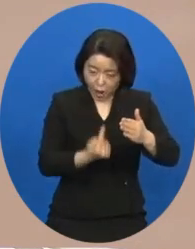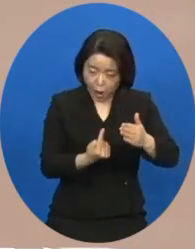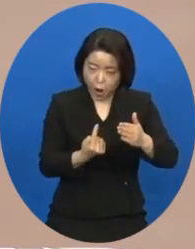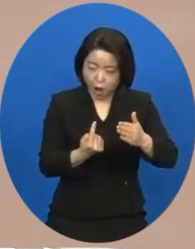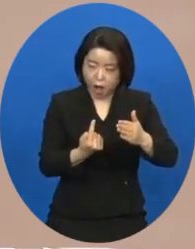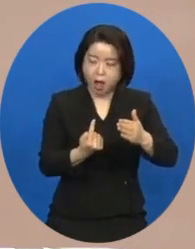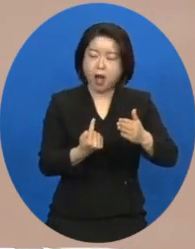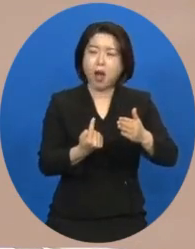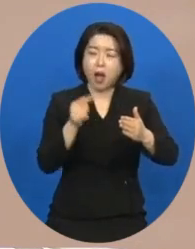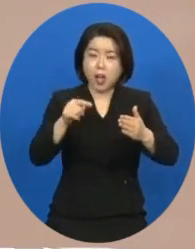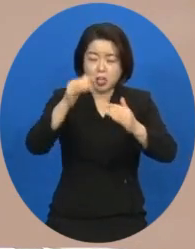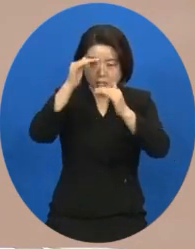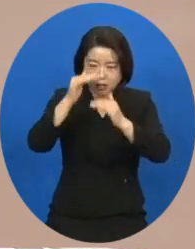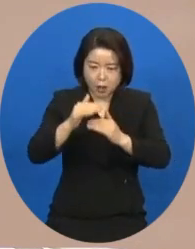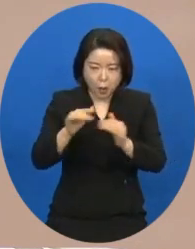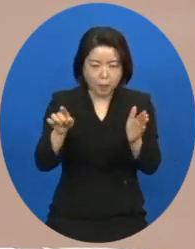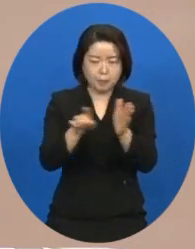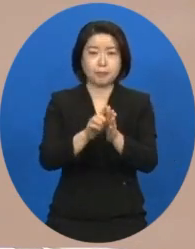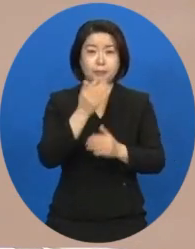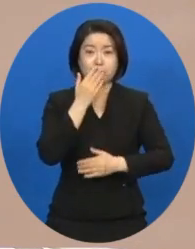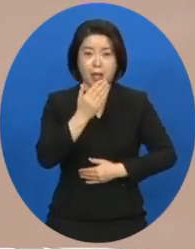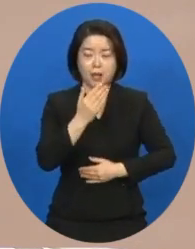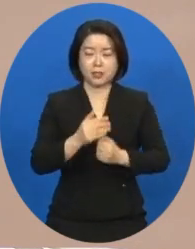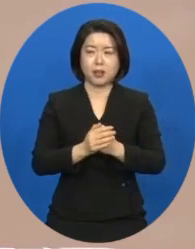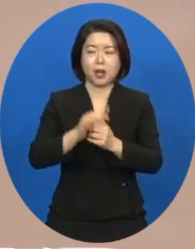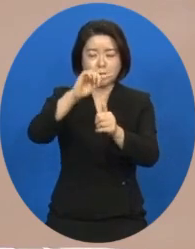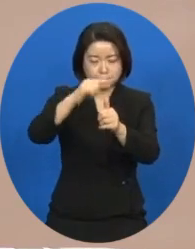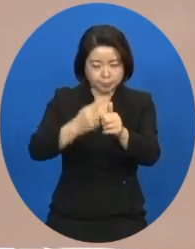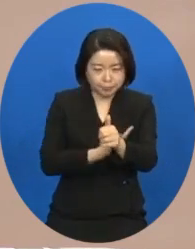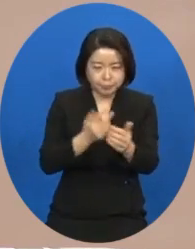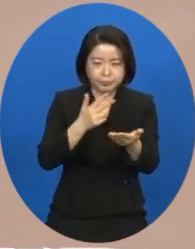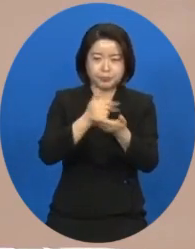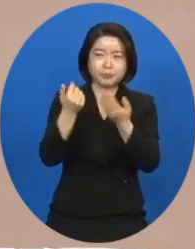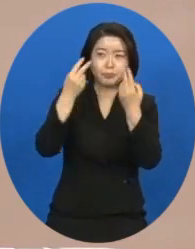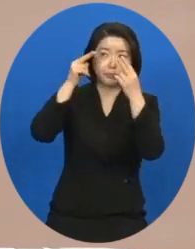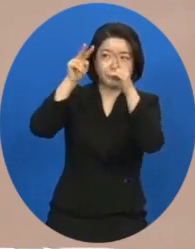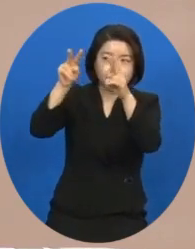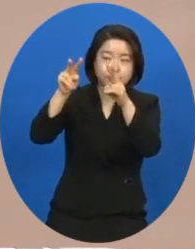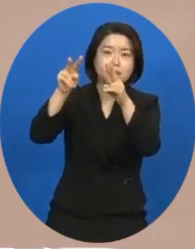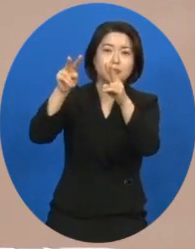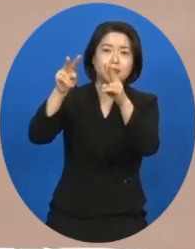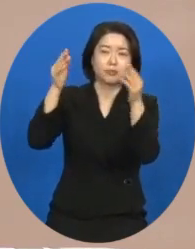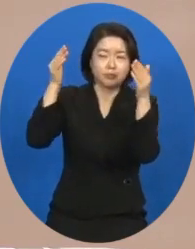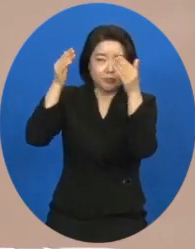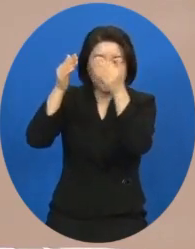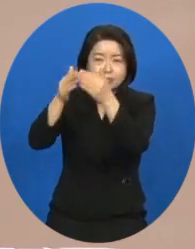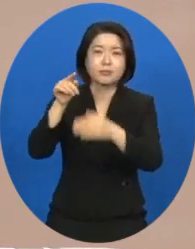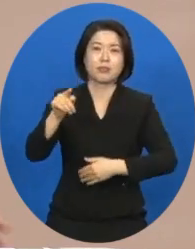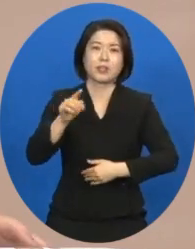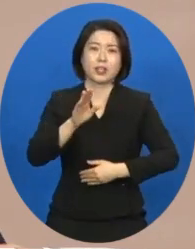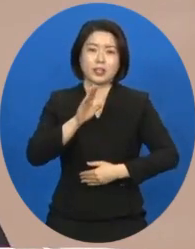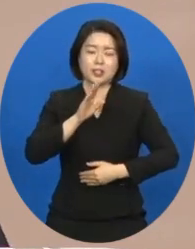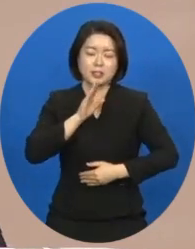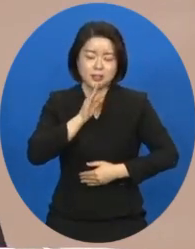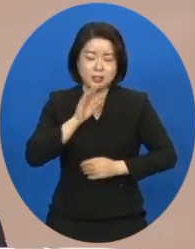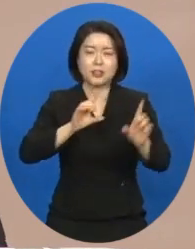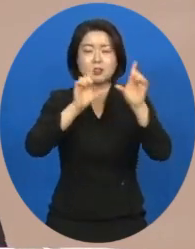믿어지기 시작하니까 비로소 주님을 주목하고 바라보게 되는 일이 이제 실제가 되게 된